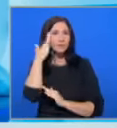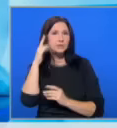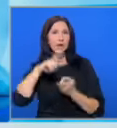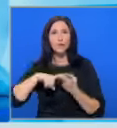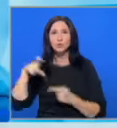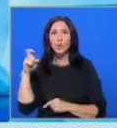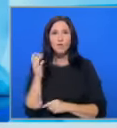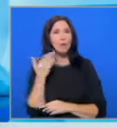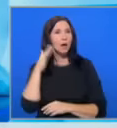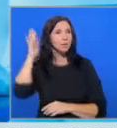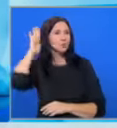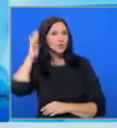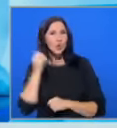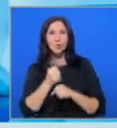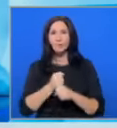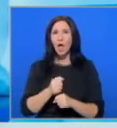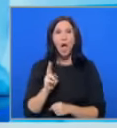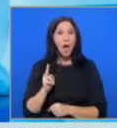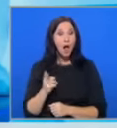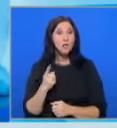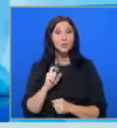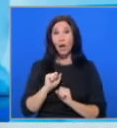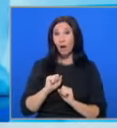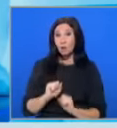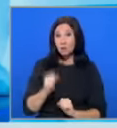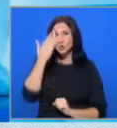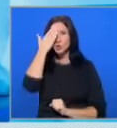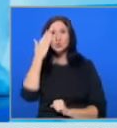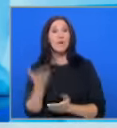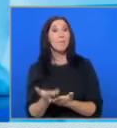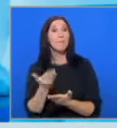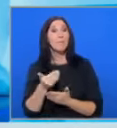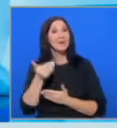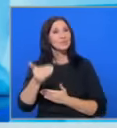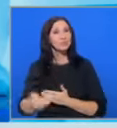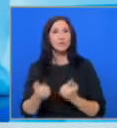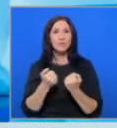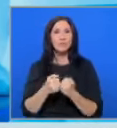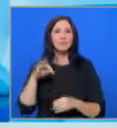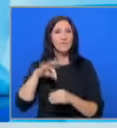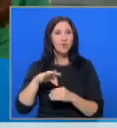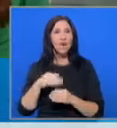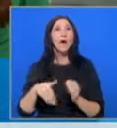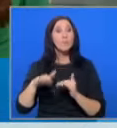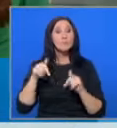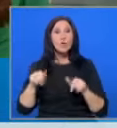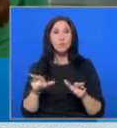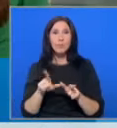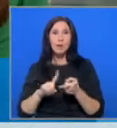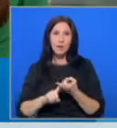Калин Стоянов бяха изслушани от депутатите как ще се гарантира честността на предстоящия местен вот. Повече сега